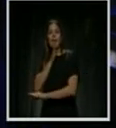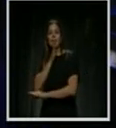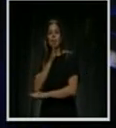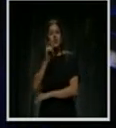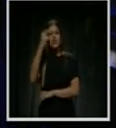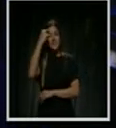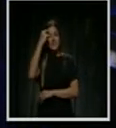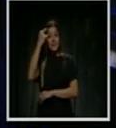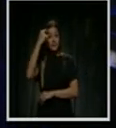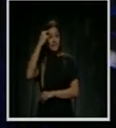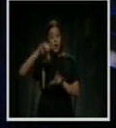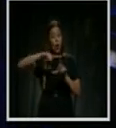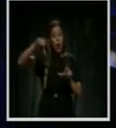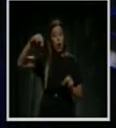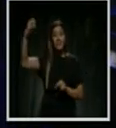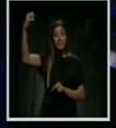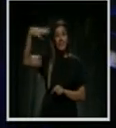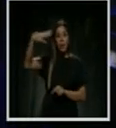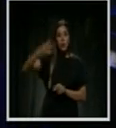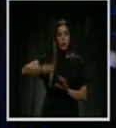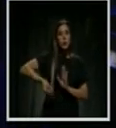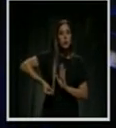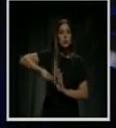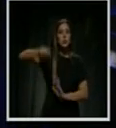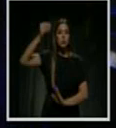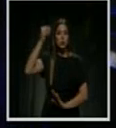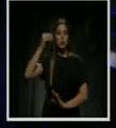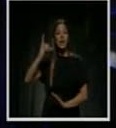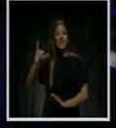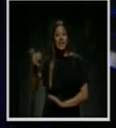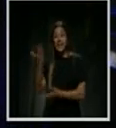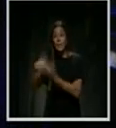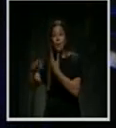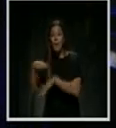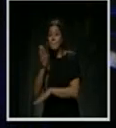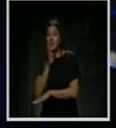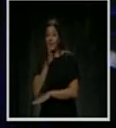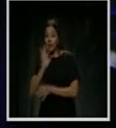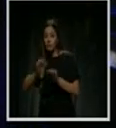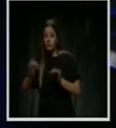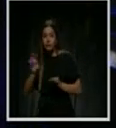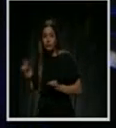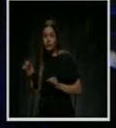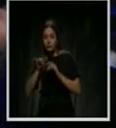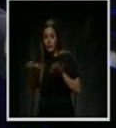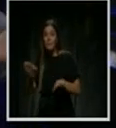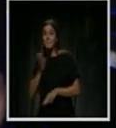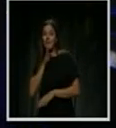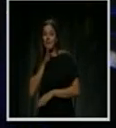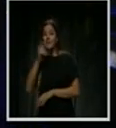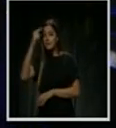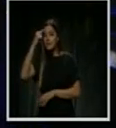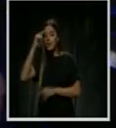awtomatika fil-kontijiet tad-dawl għalikom, għall-familji, għan-negozji tagħna, għas-self-employed, għal kull min